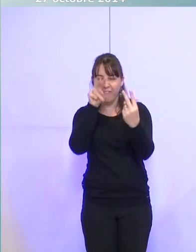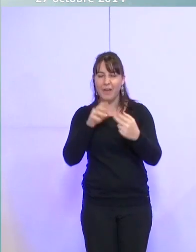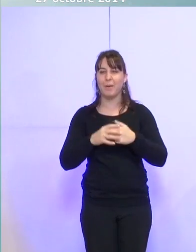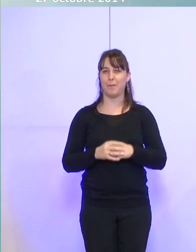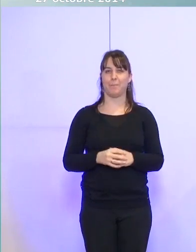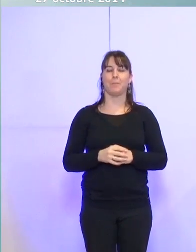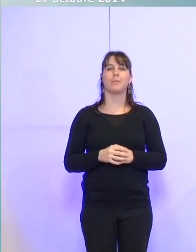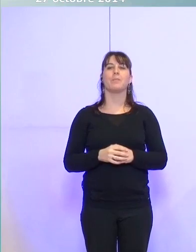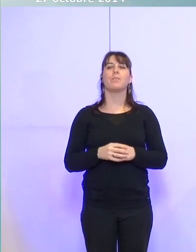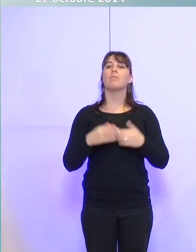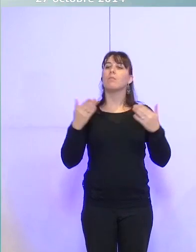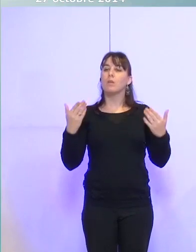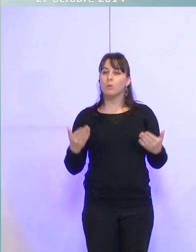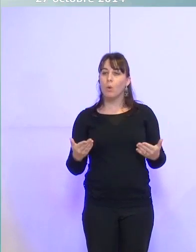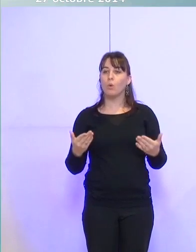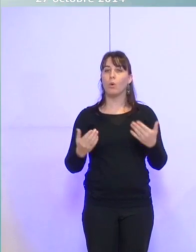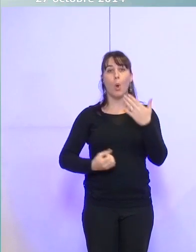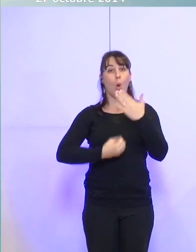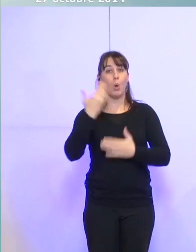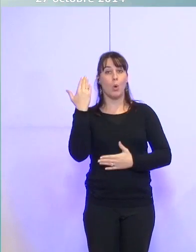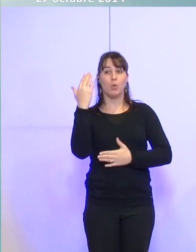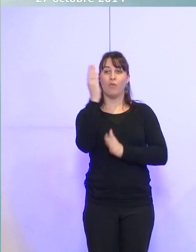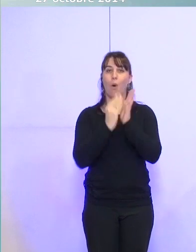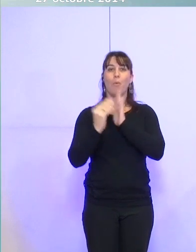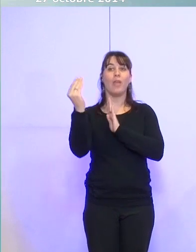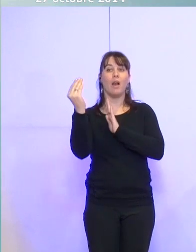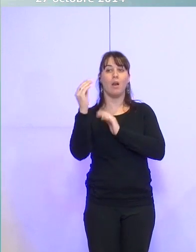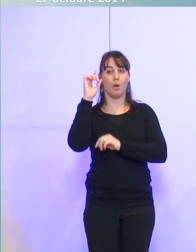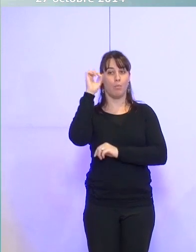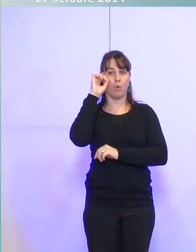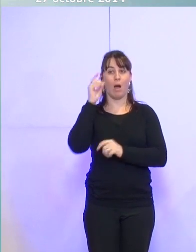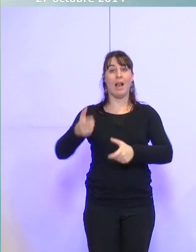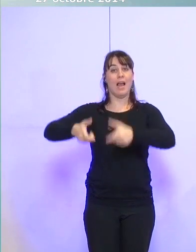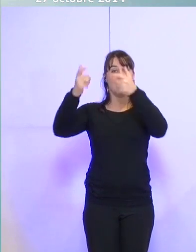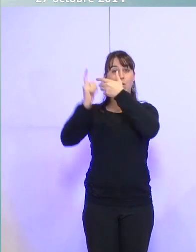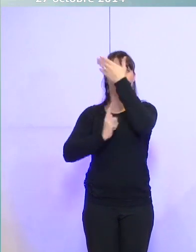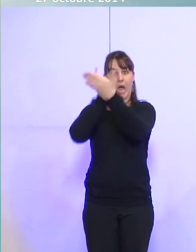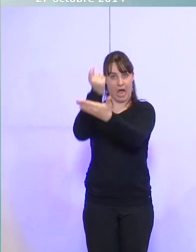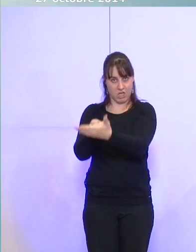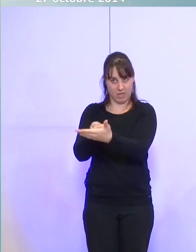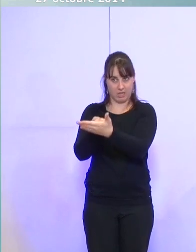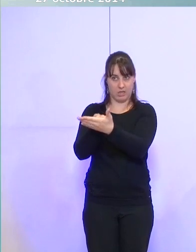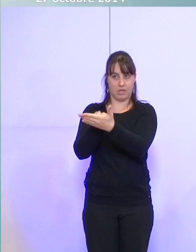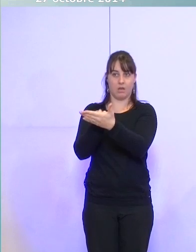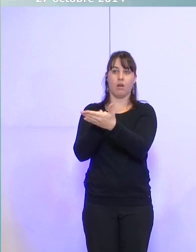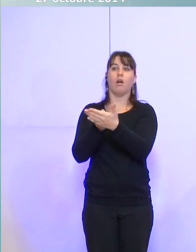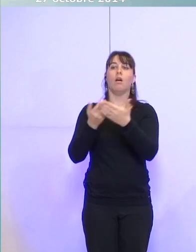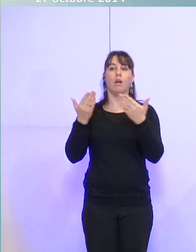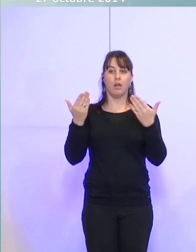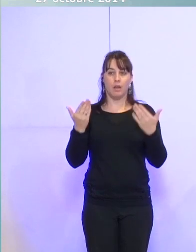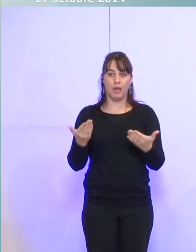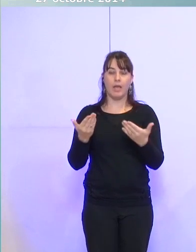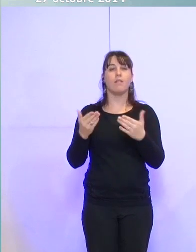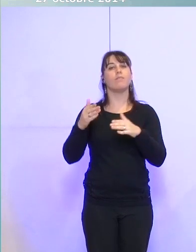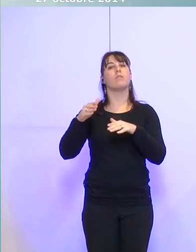Et donc qui offre un nouveau modèle puisqu'il y a là rachat d'un immeuble et donc remise, c'est du